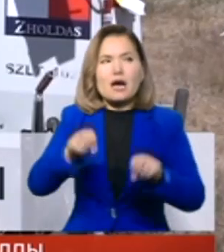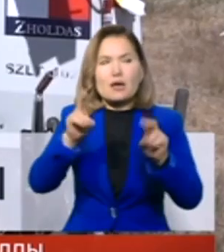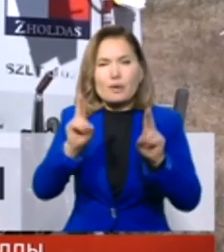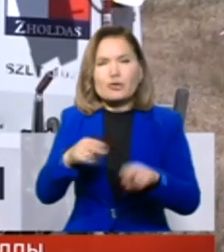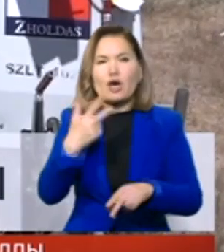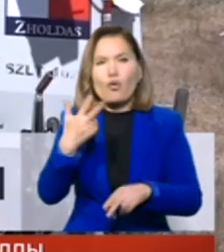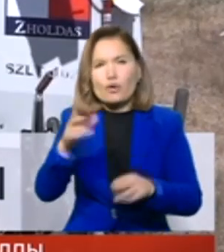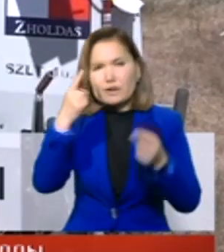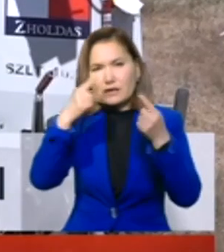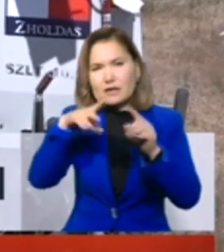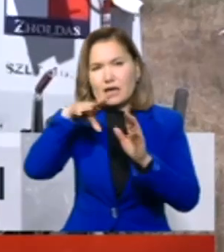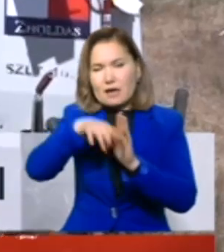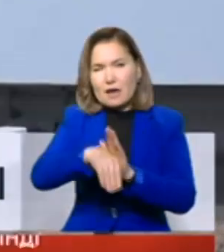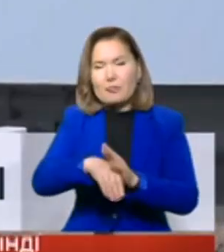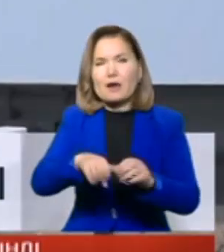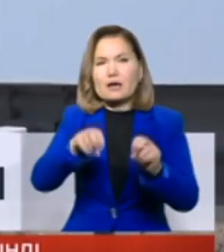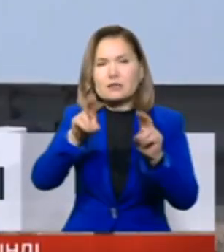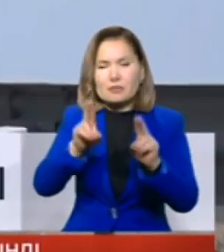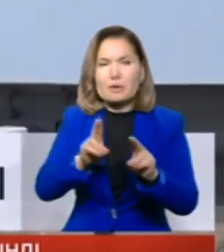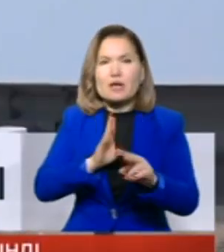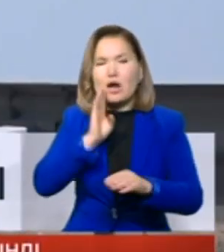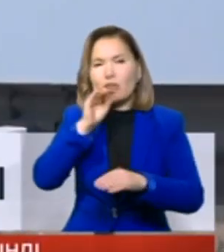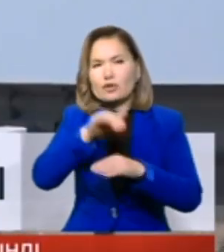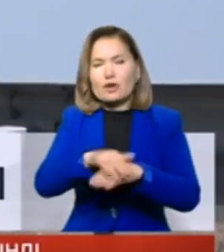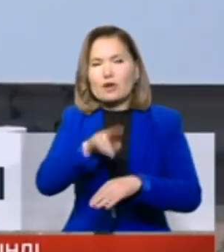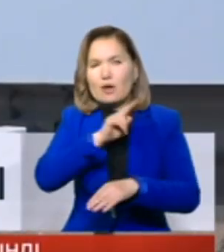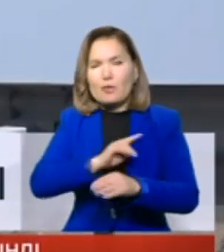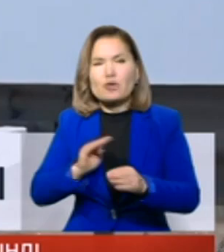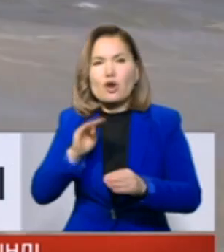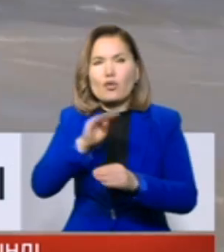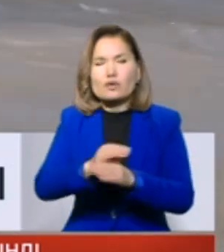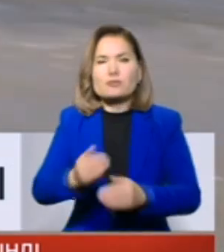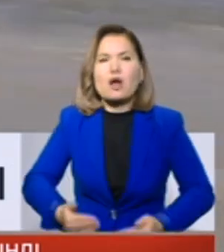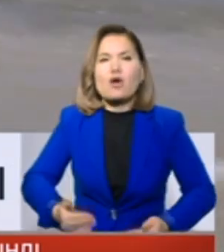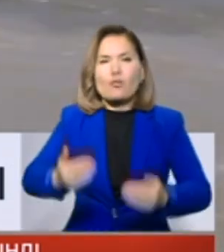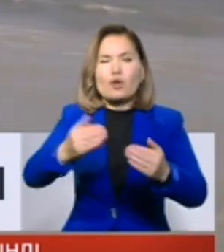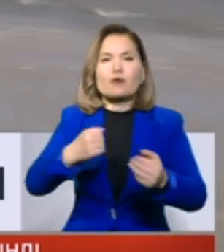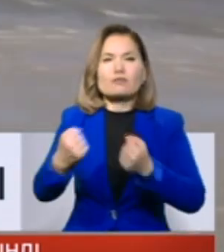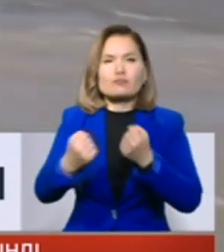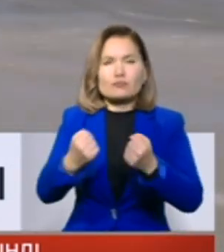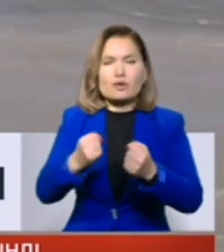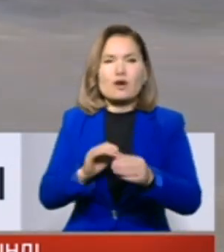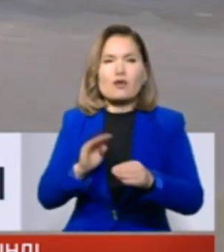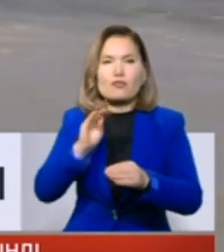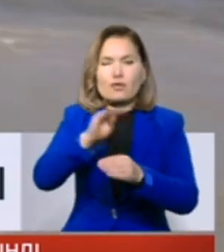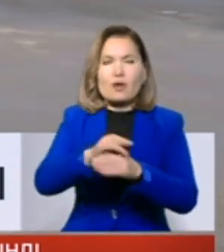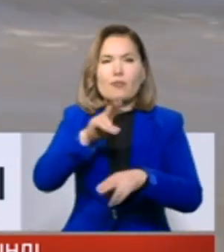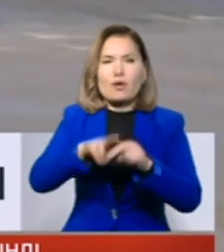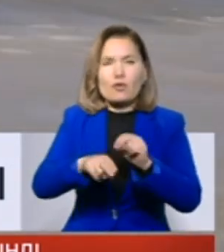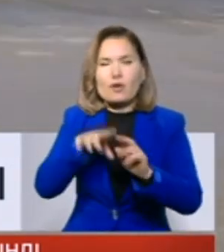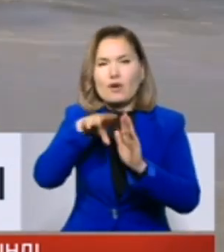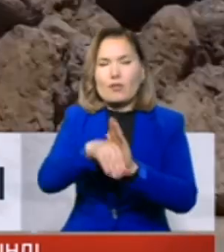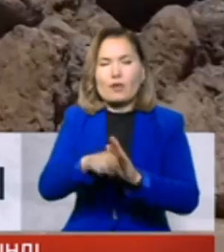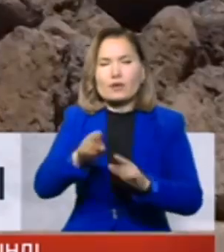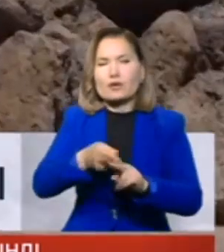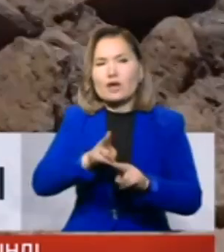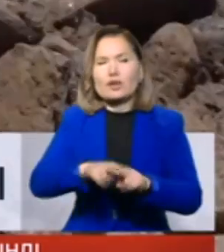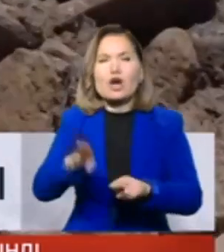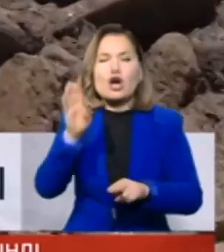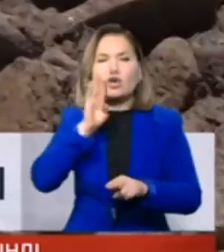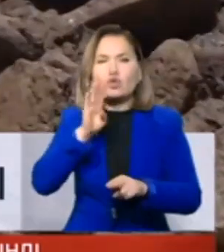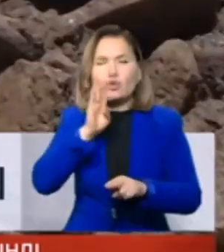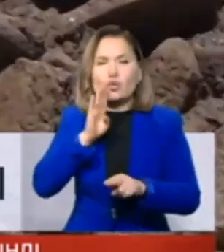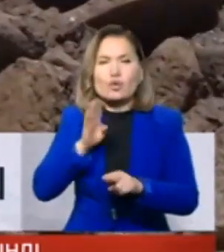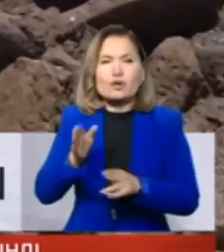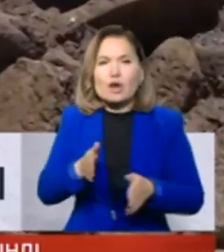30 техниканың арнаулы техника жұмыс жасап жатыр. Қосымша бөгеттер салынып, енді қала маңына судан бұрып басқа